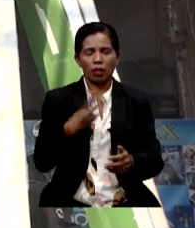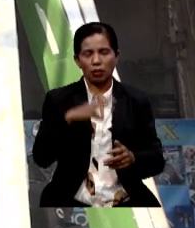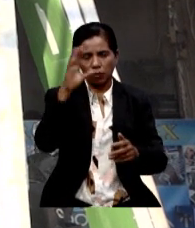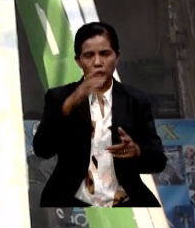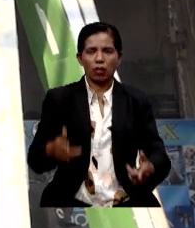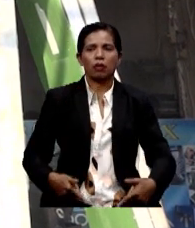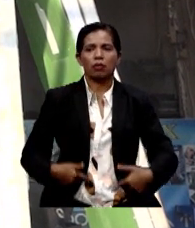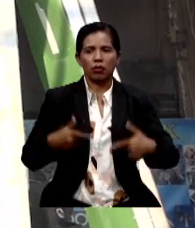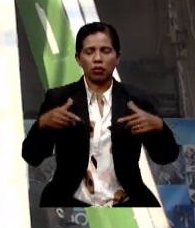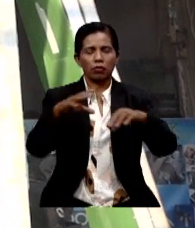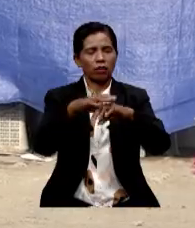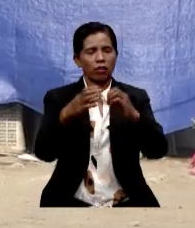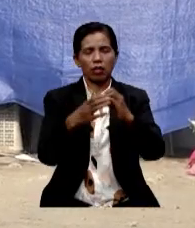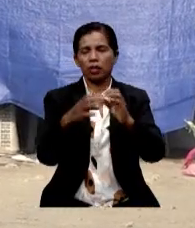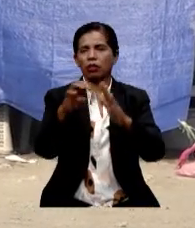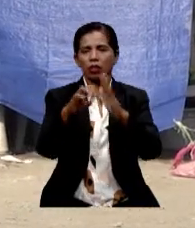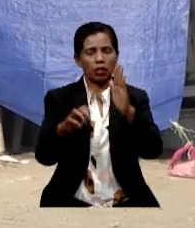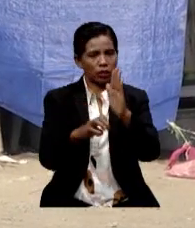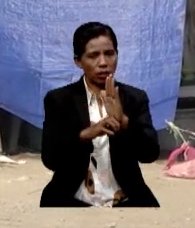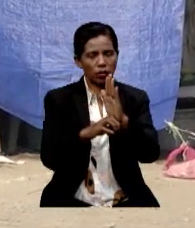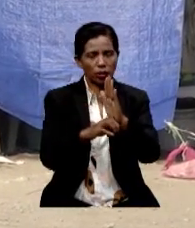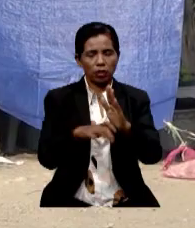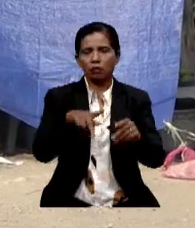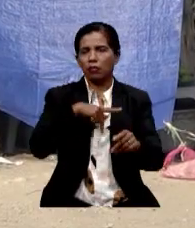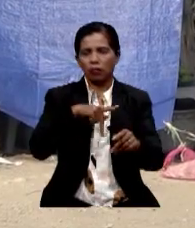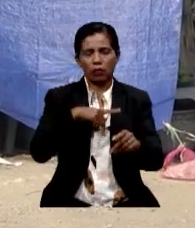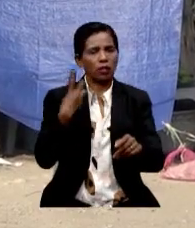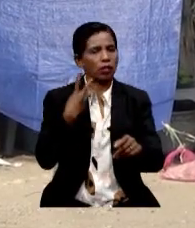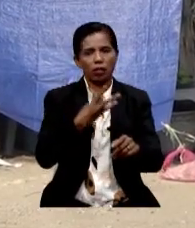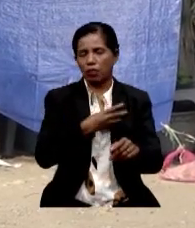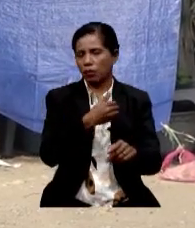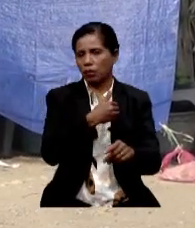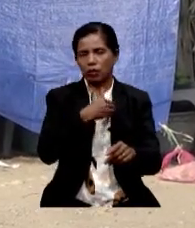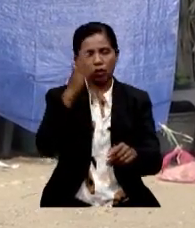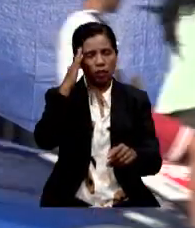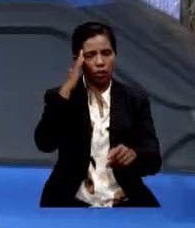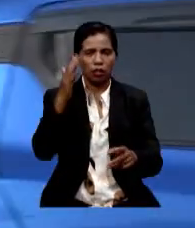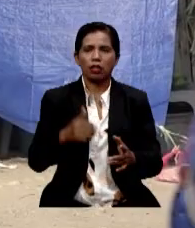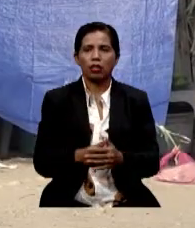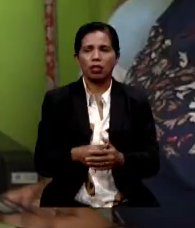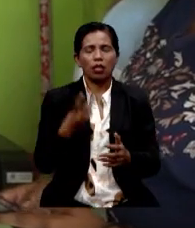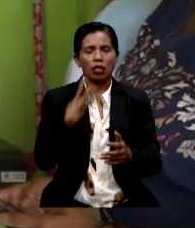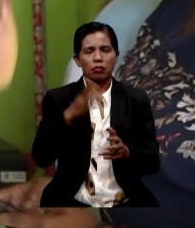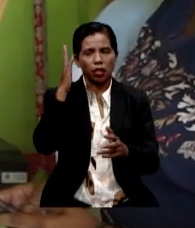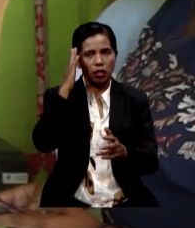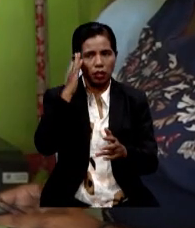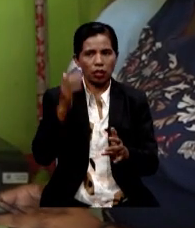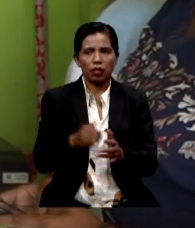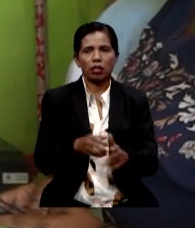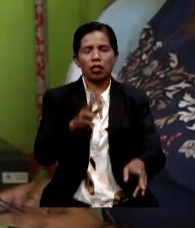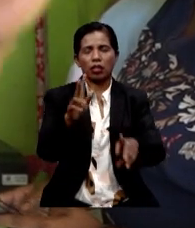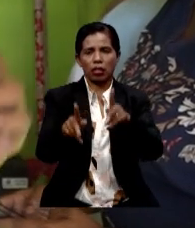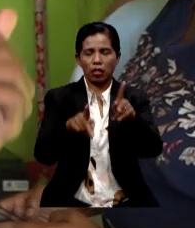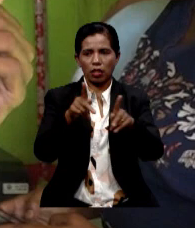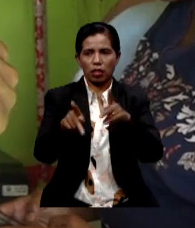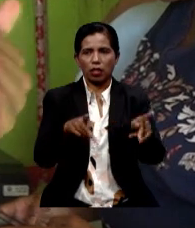Entah, raya tu istaru ka atau pribadi kari. Nami am sidau katene ame ametene kata ema